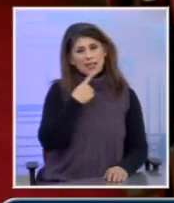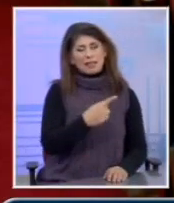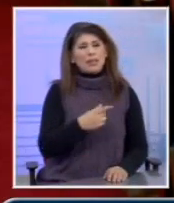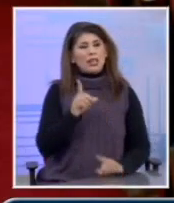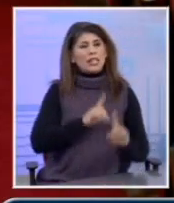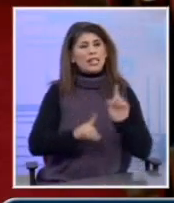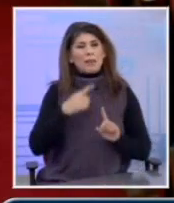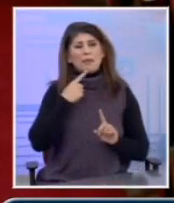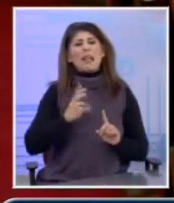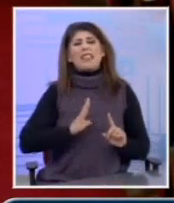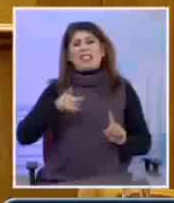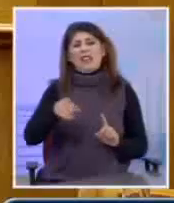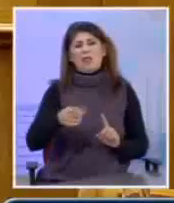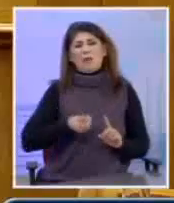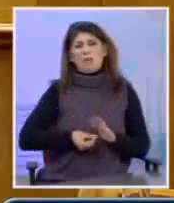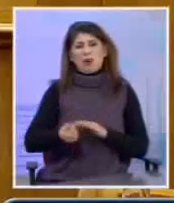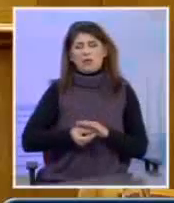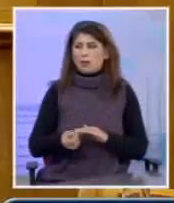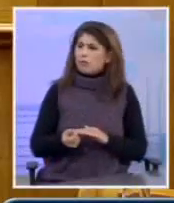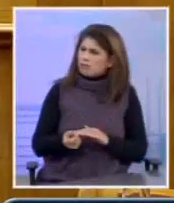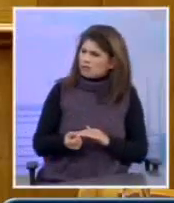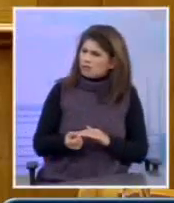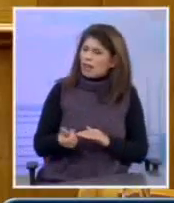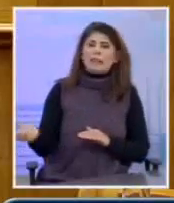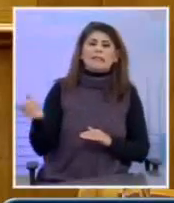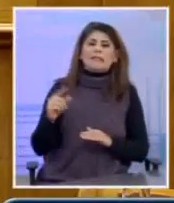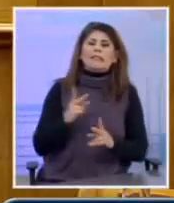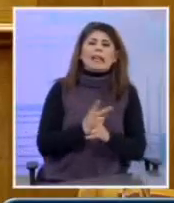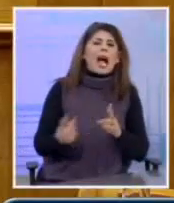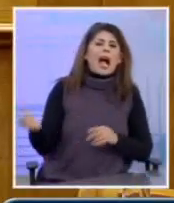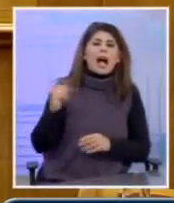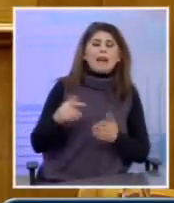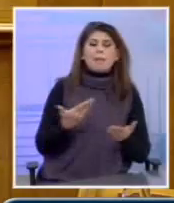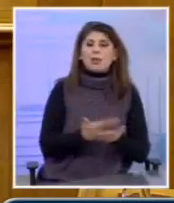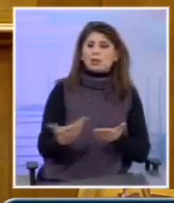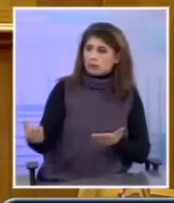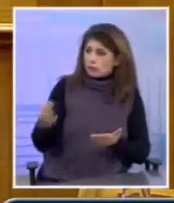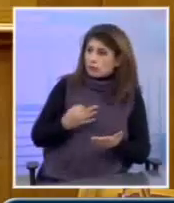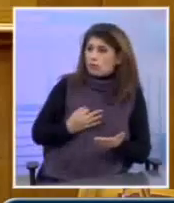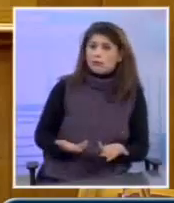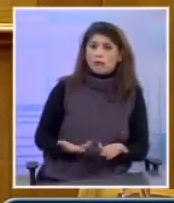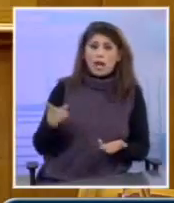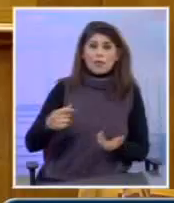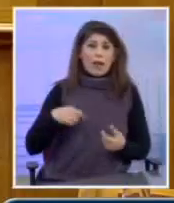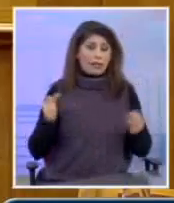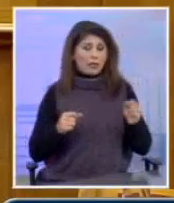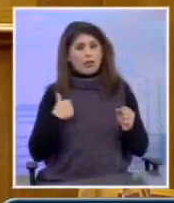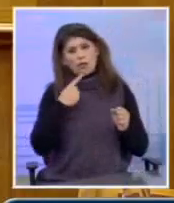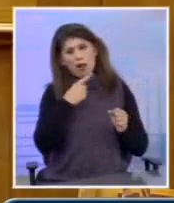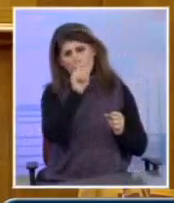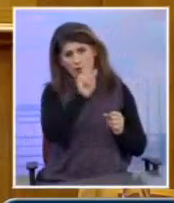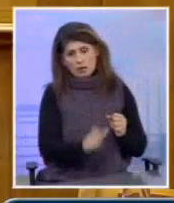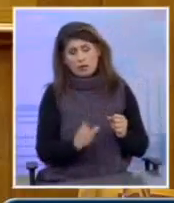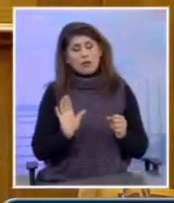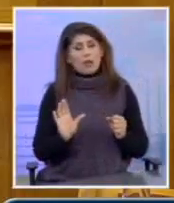εκεί, να πάνε κάπου αλλού. Ποια είναι η εναλλακτική πρόταση που κατατίθεται? Να μας πούνε αυτοί που αντιδρούν, δεν λέω για σας,